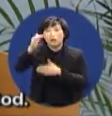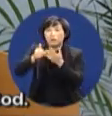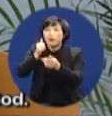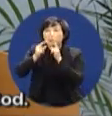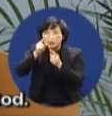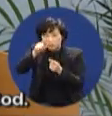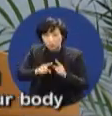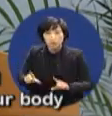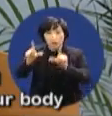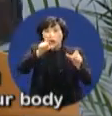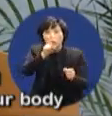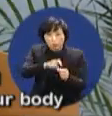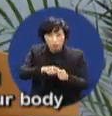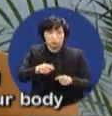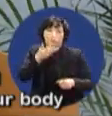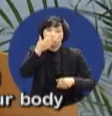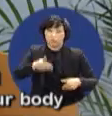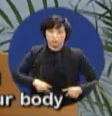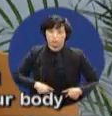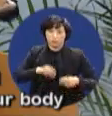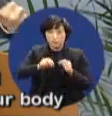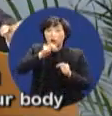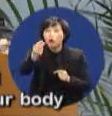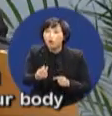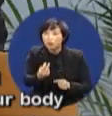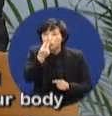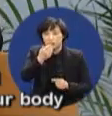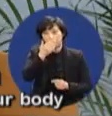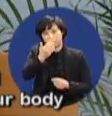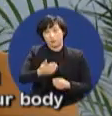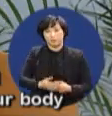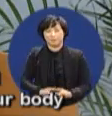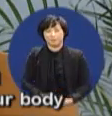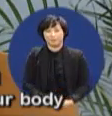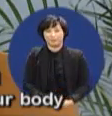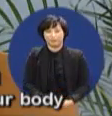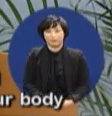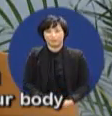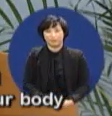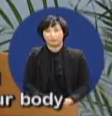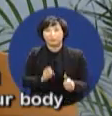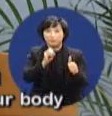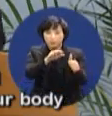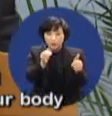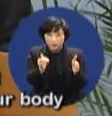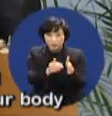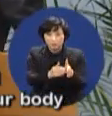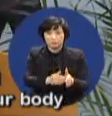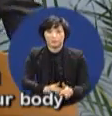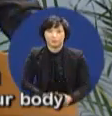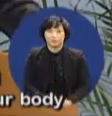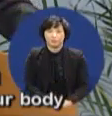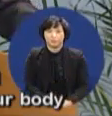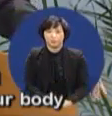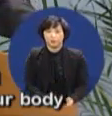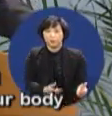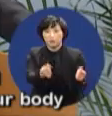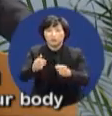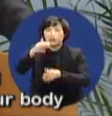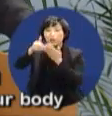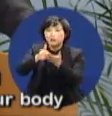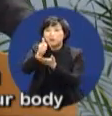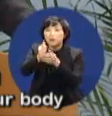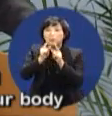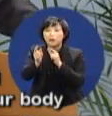먹는 것이다. 이것이 영원한 생명이다. 그렇게 말씀하셨어요. 이렇게 하나님